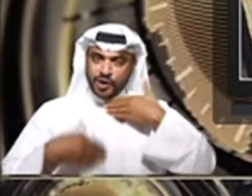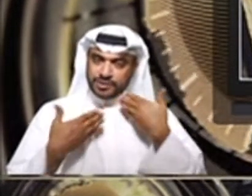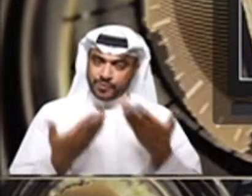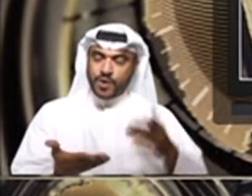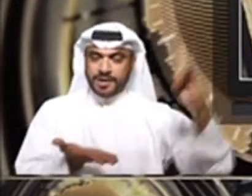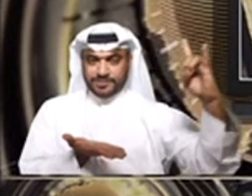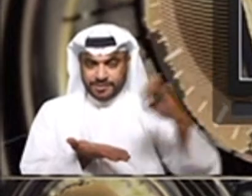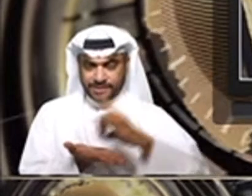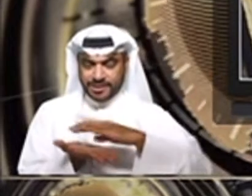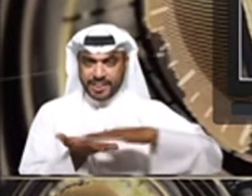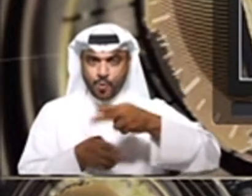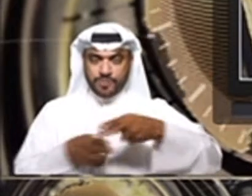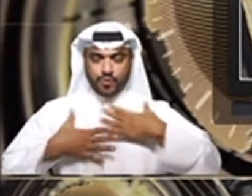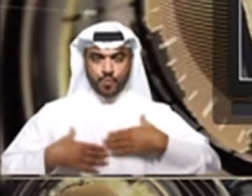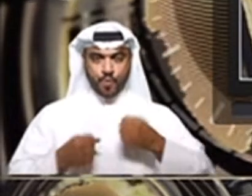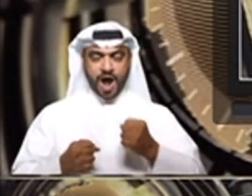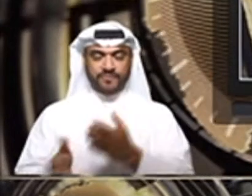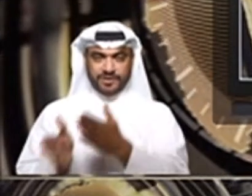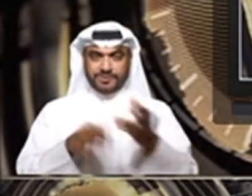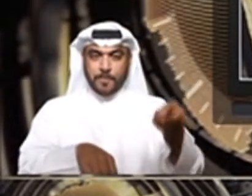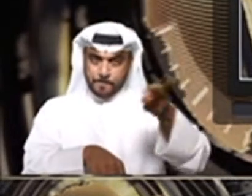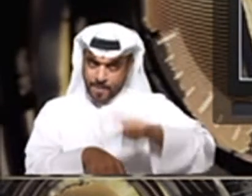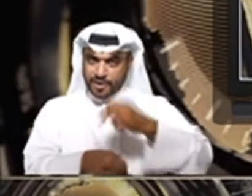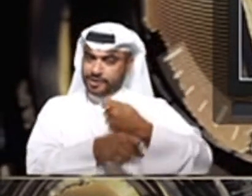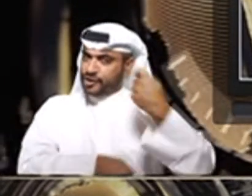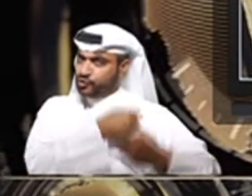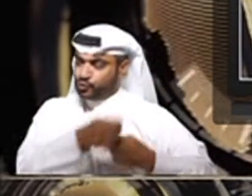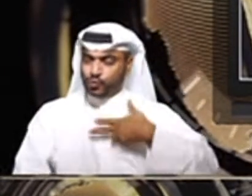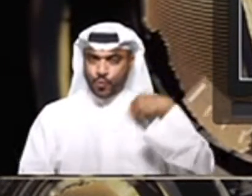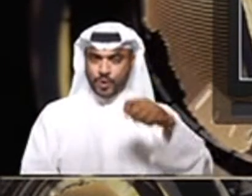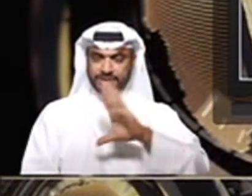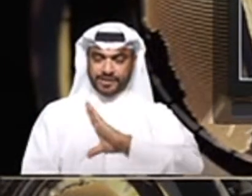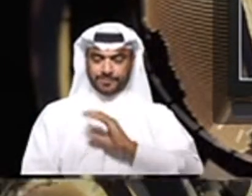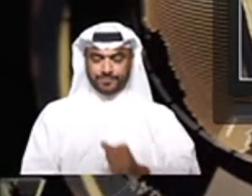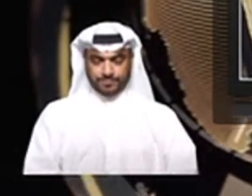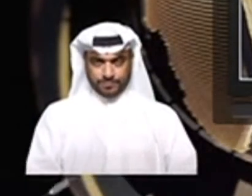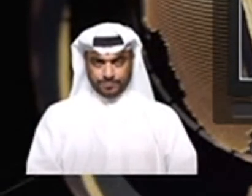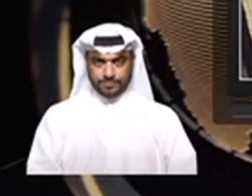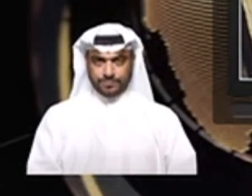وعودته إلى بلده سالما معافى ليعاود ممارسة أعماله ومهامه.